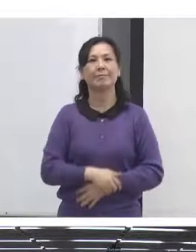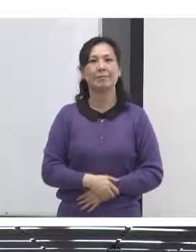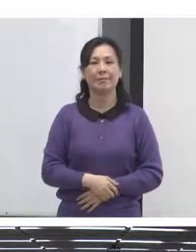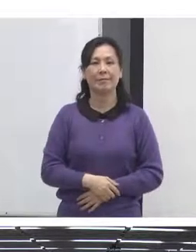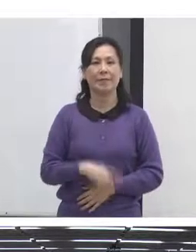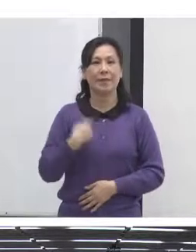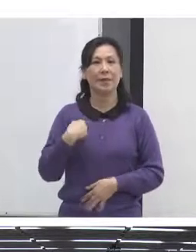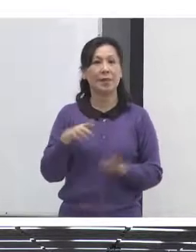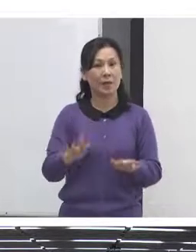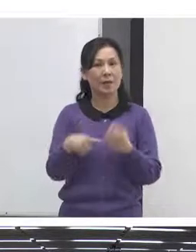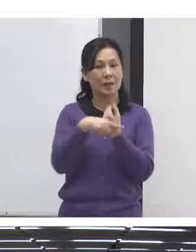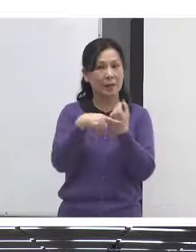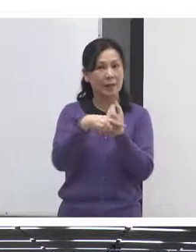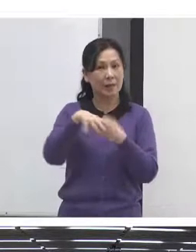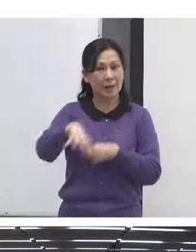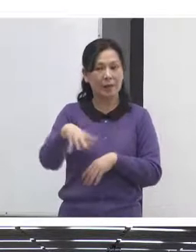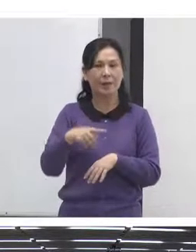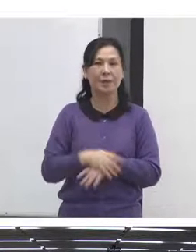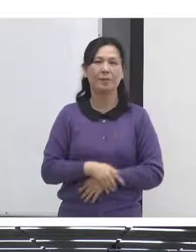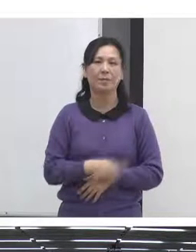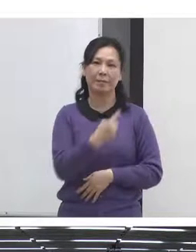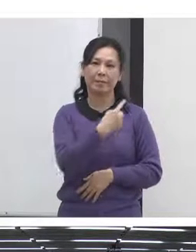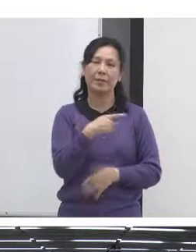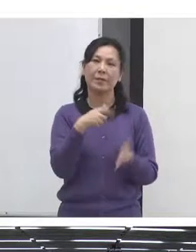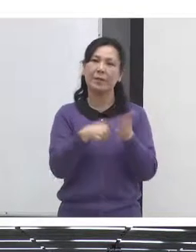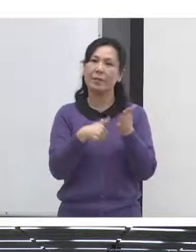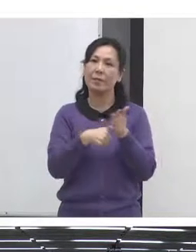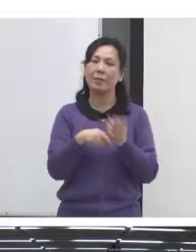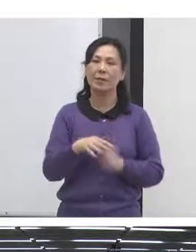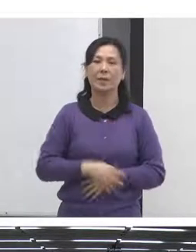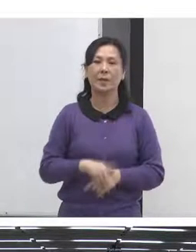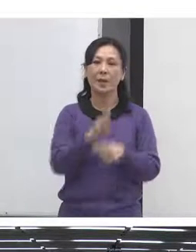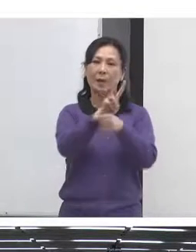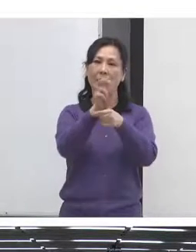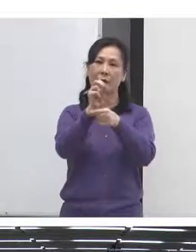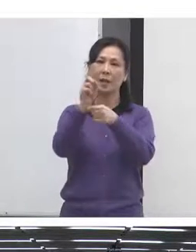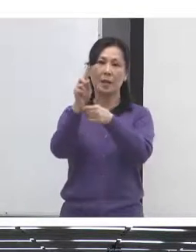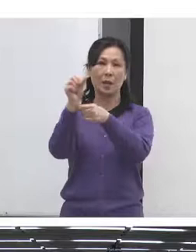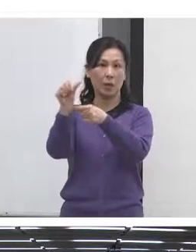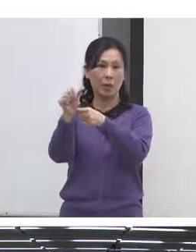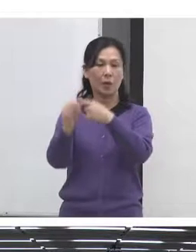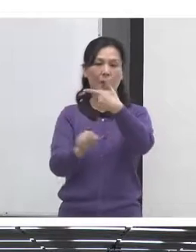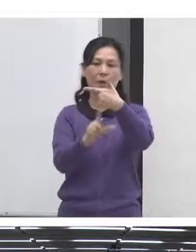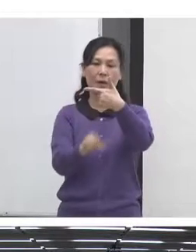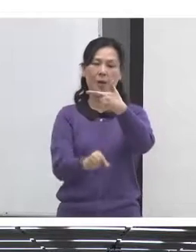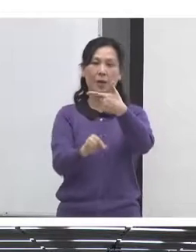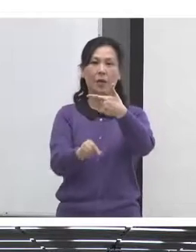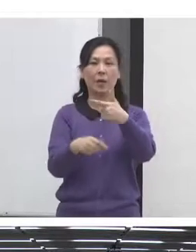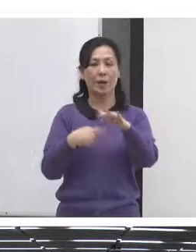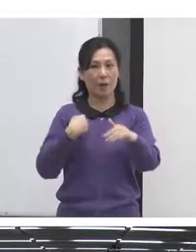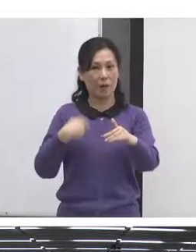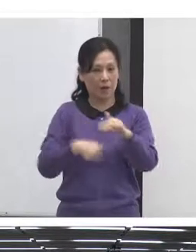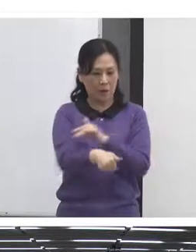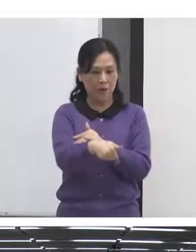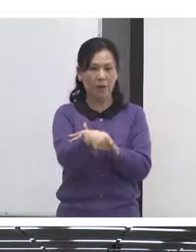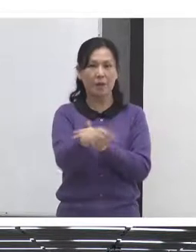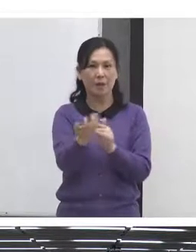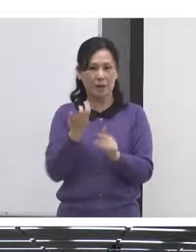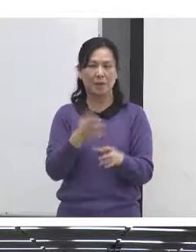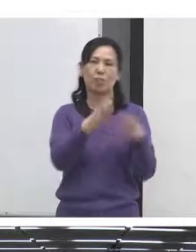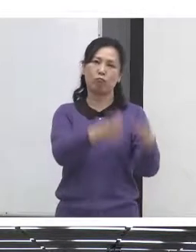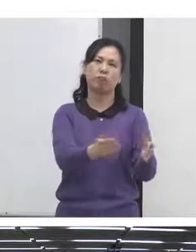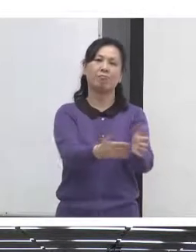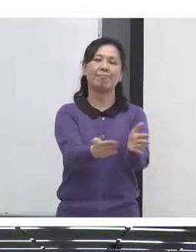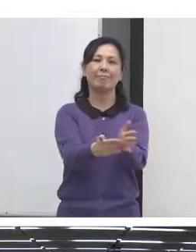单位叫做 City Science Lab， 那它是在2015年6月就在我加入这个 HCU 之前就已经成